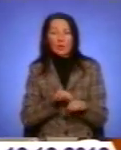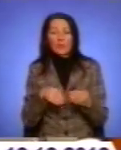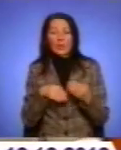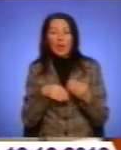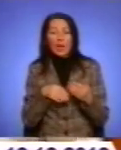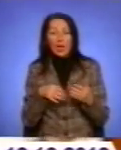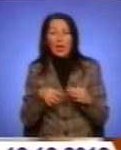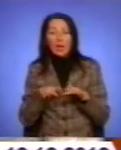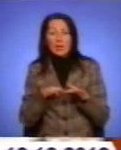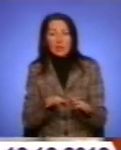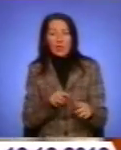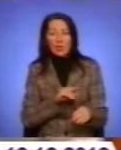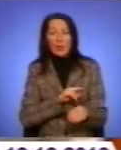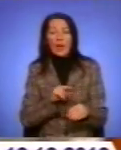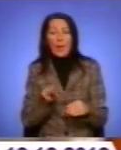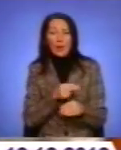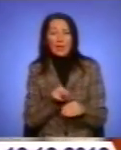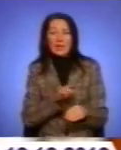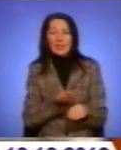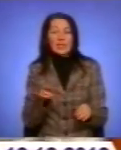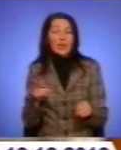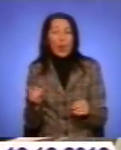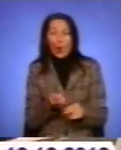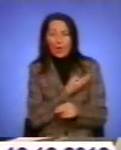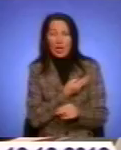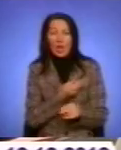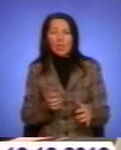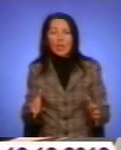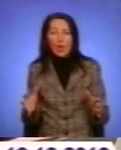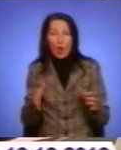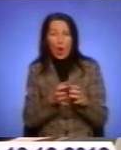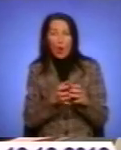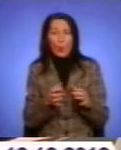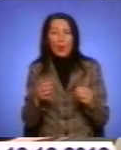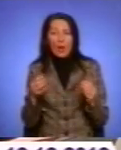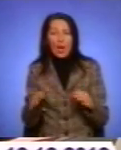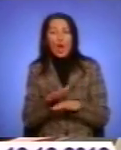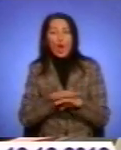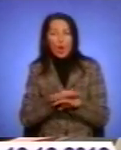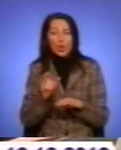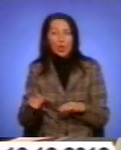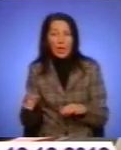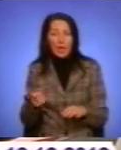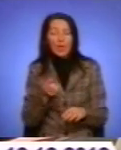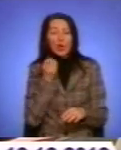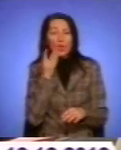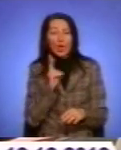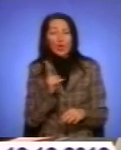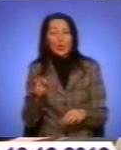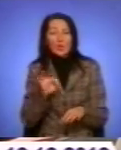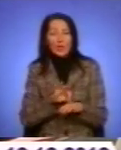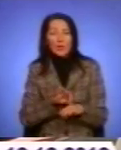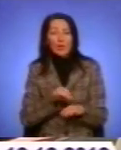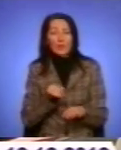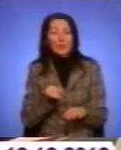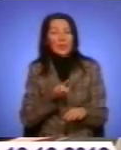неспецифічної профілактики – це уникати скупчення великих людей. Якщо хтось захворів у вас, то